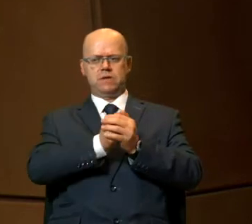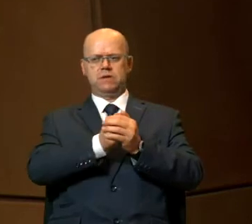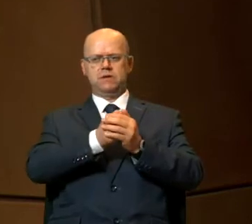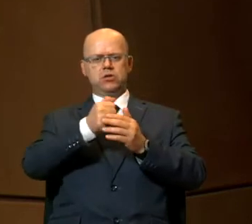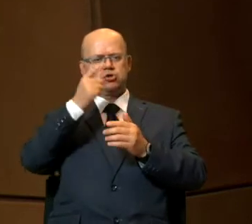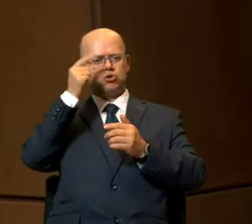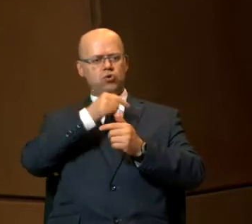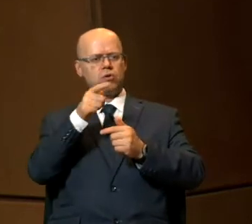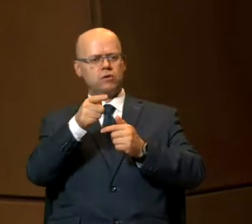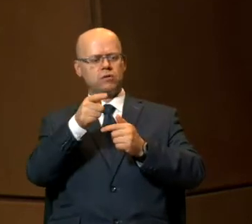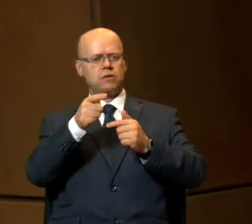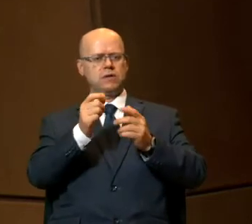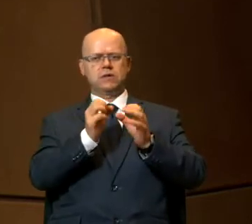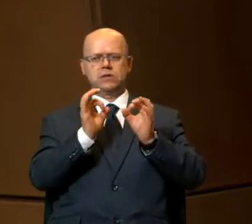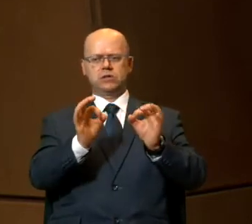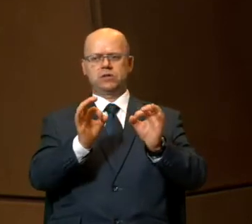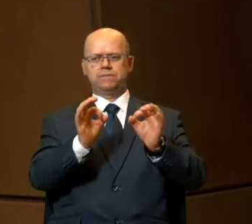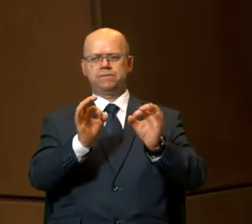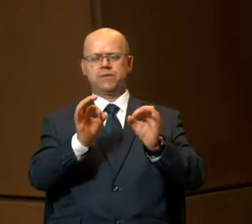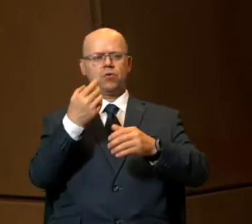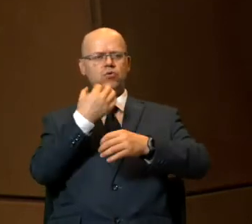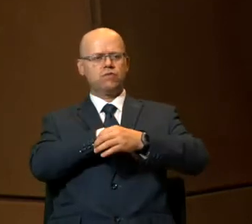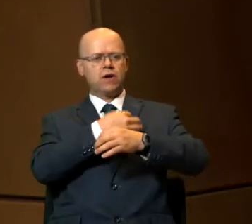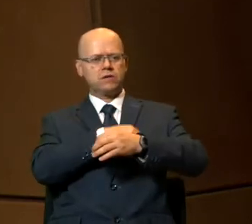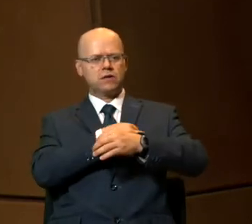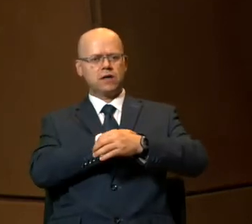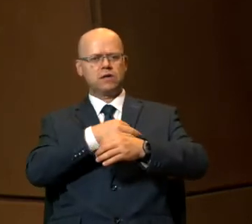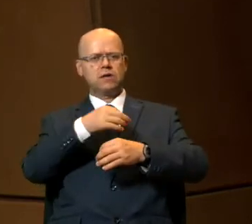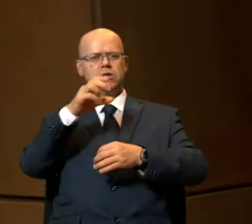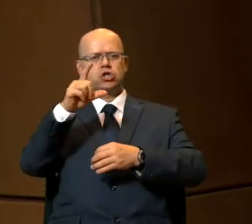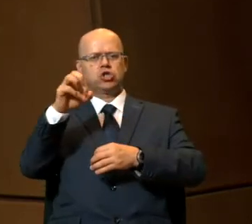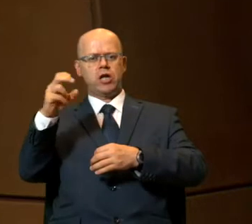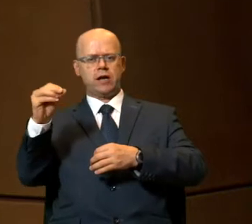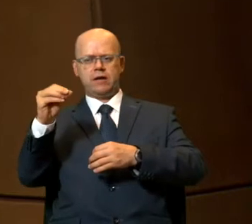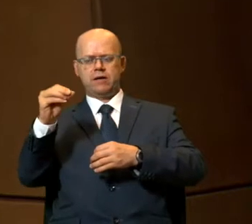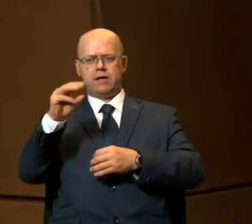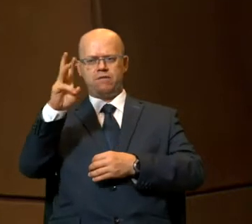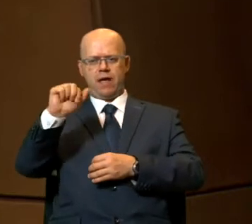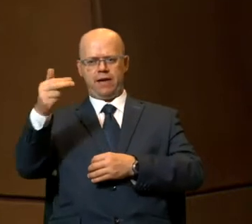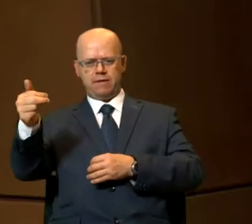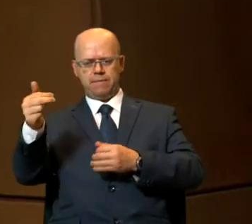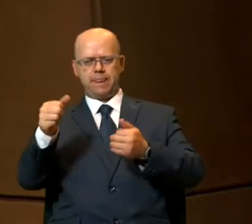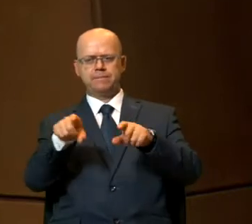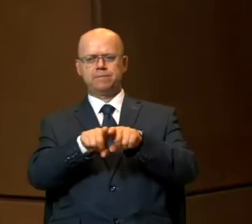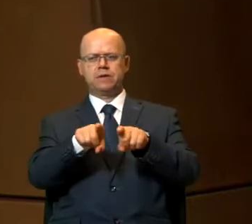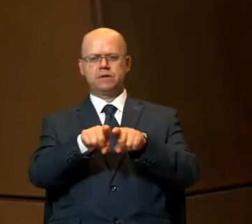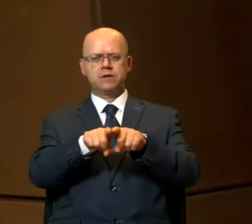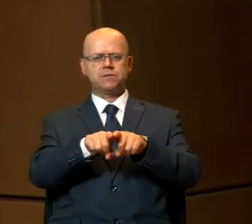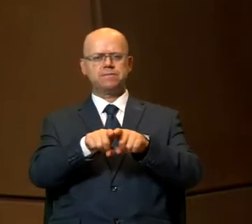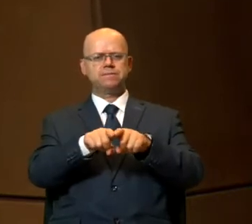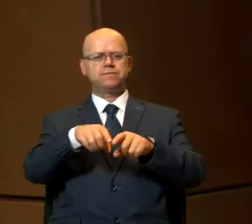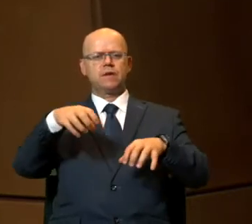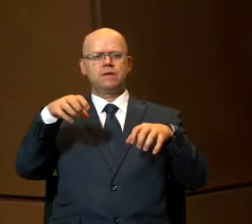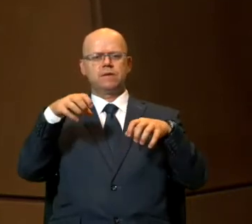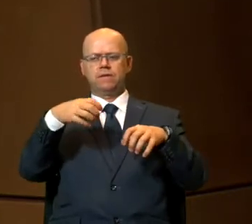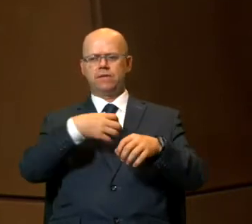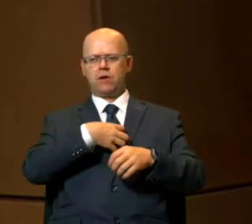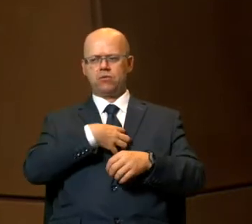generacji. Jest profesorem Uniwersytetu Fryderyka Schillera w Wienie, a jednocześnie dyrektorem w